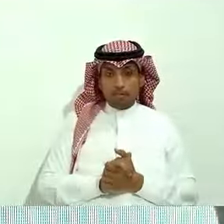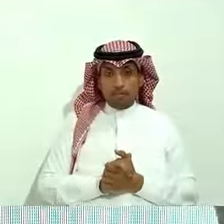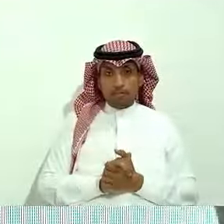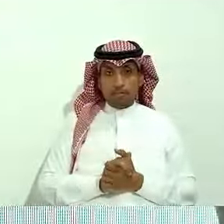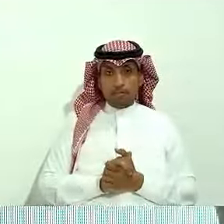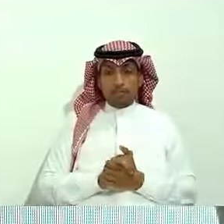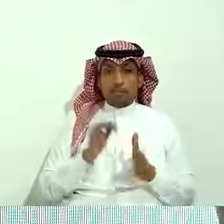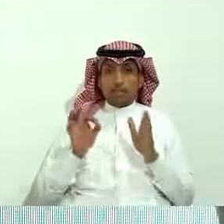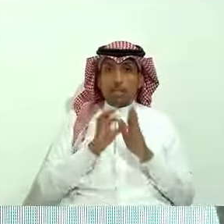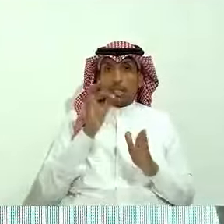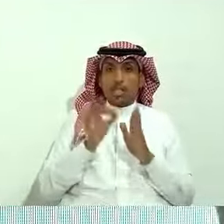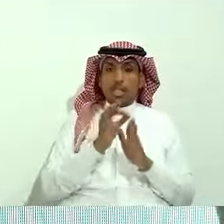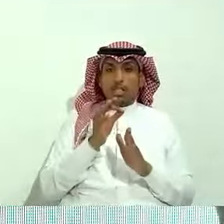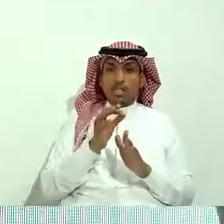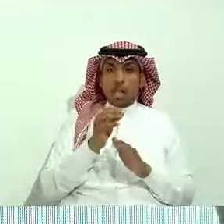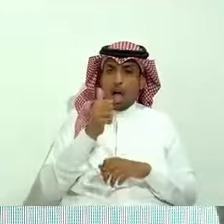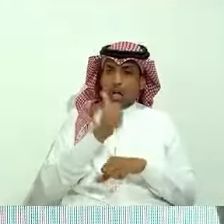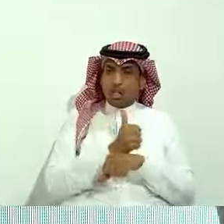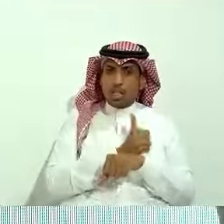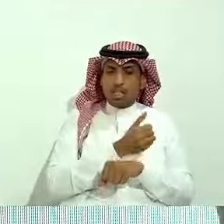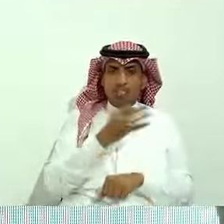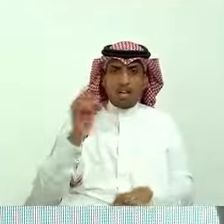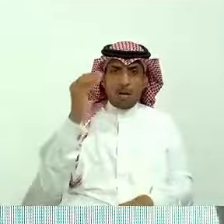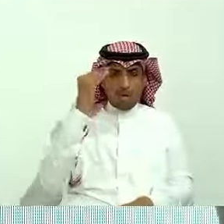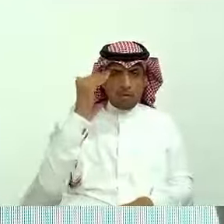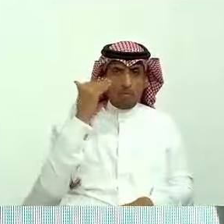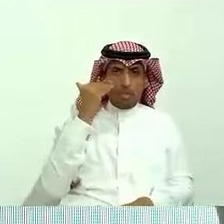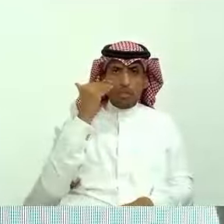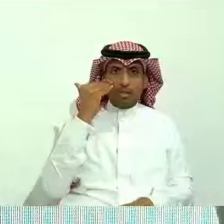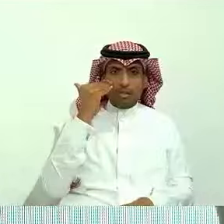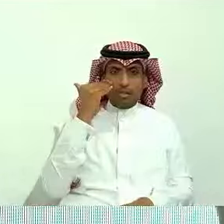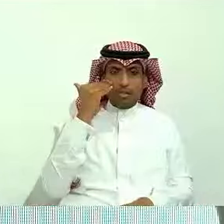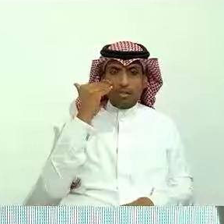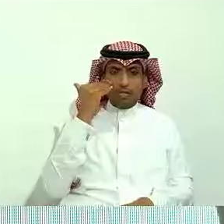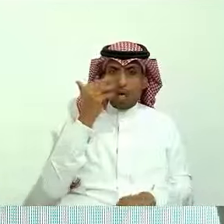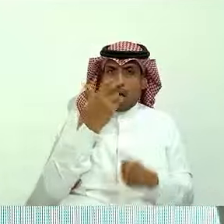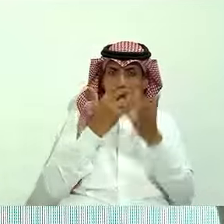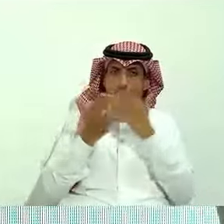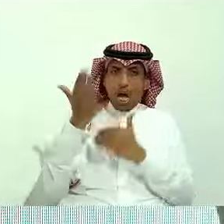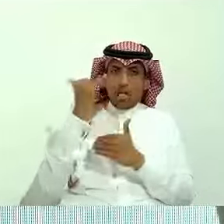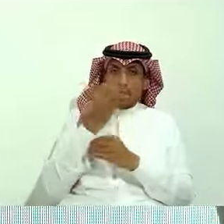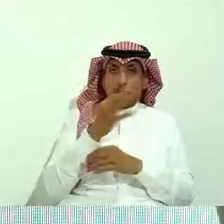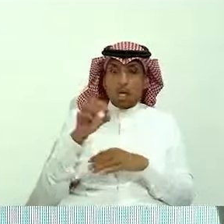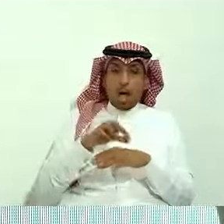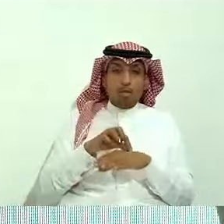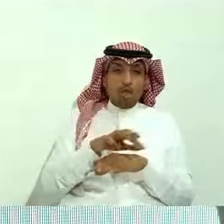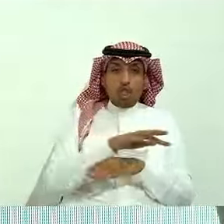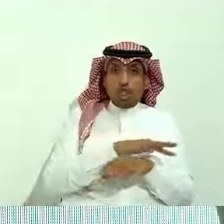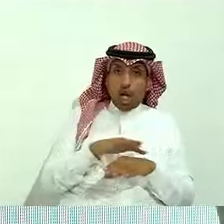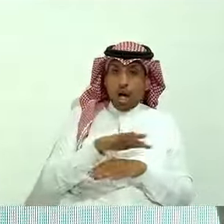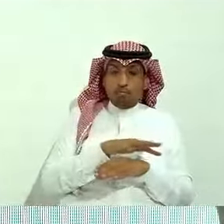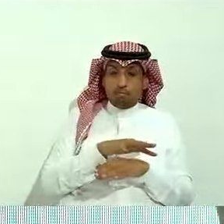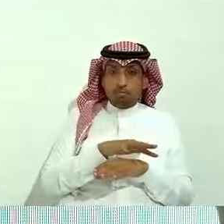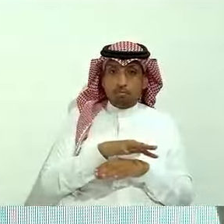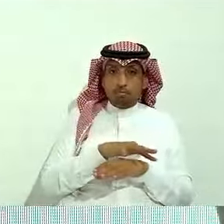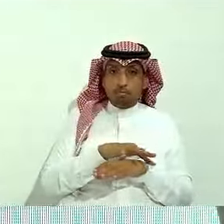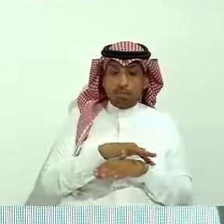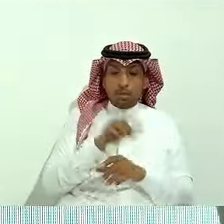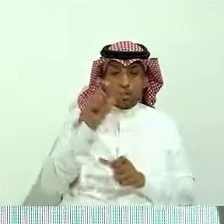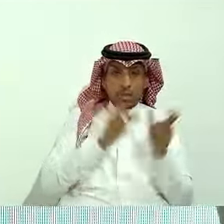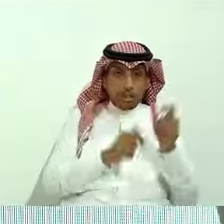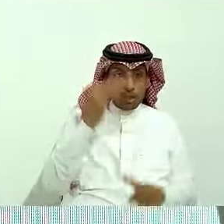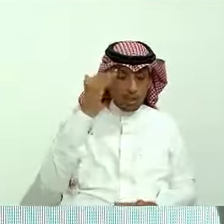التطريز أساسي عند كل النساء تقليدياً في القديم، كل الشعوب تقريباً النساء عندها